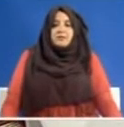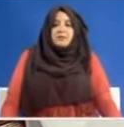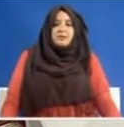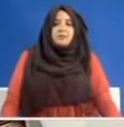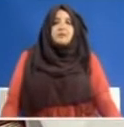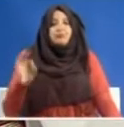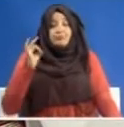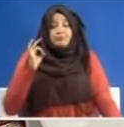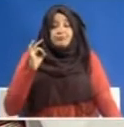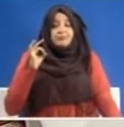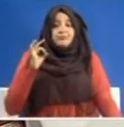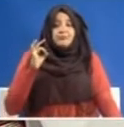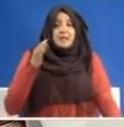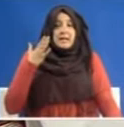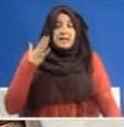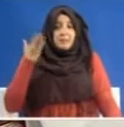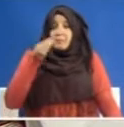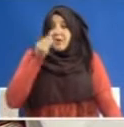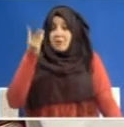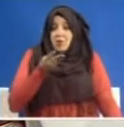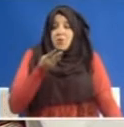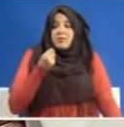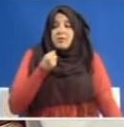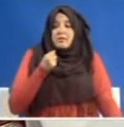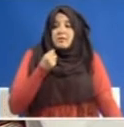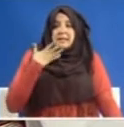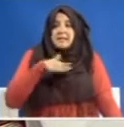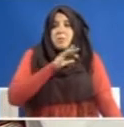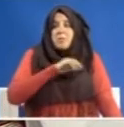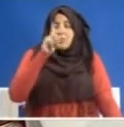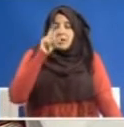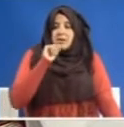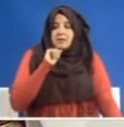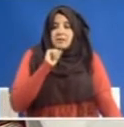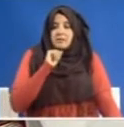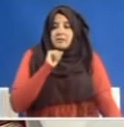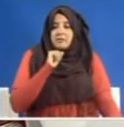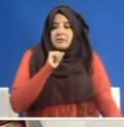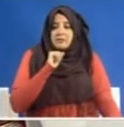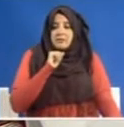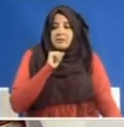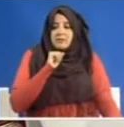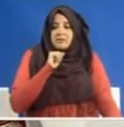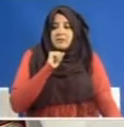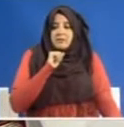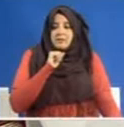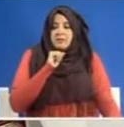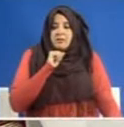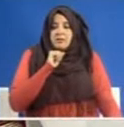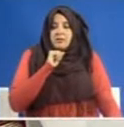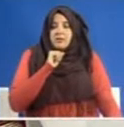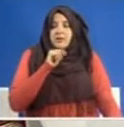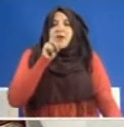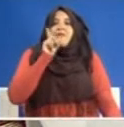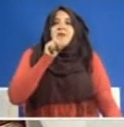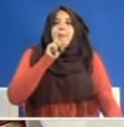نعم أهلا وسهلا بك أخت كريمة، مرحبا. سلام. من فضلك الاسم ومنين؟ أمت الله